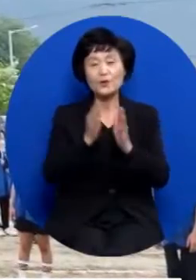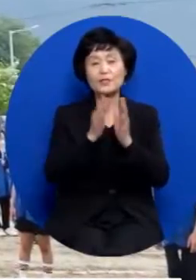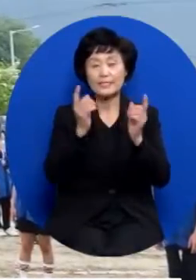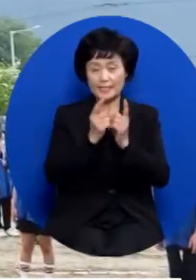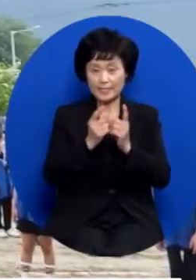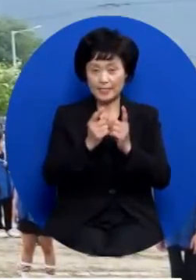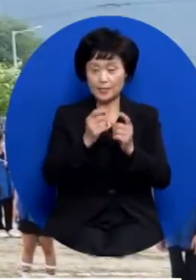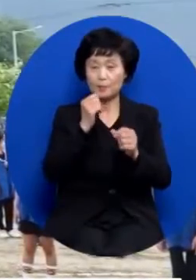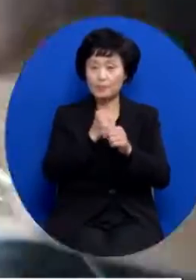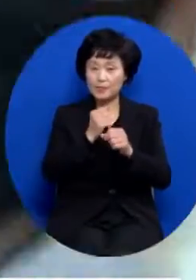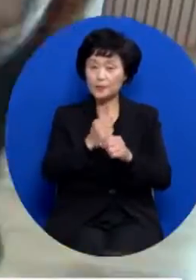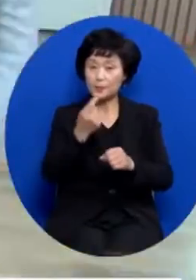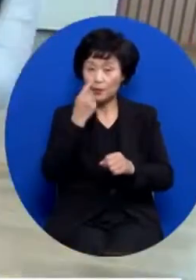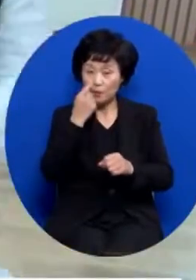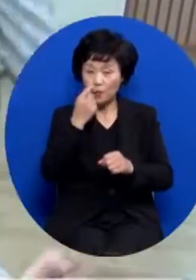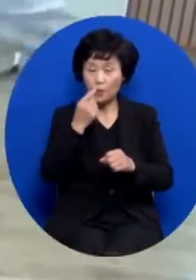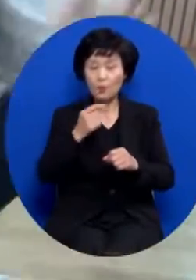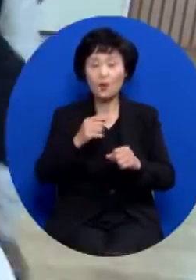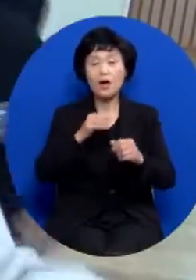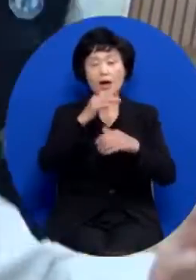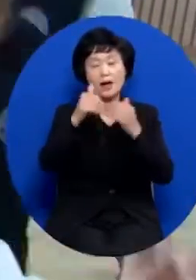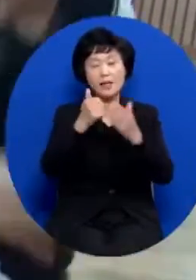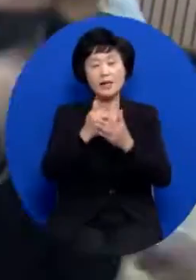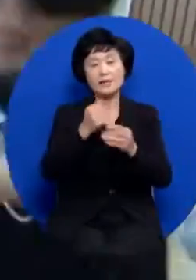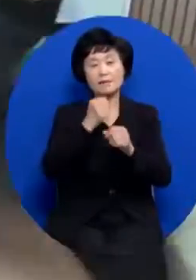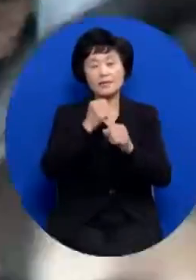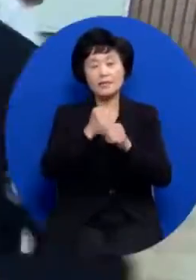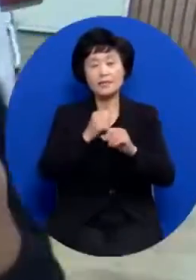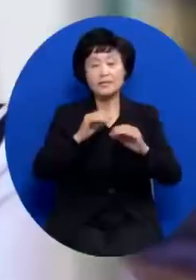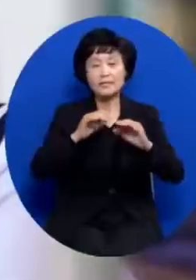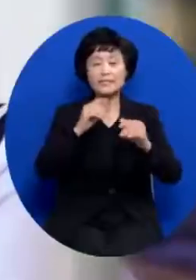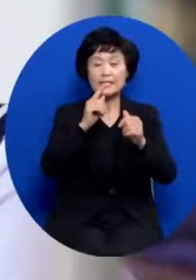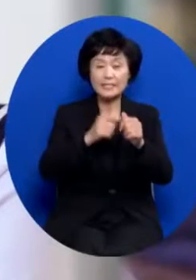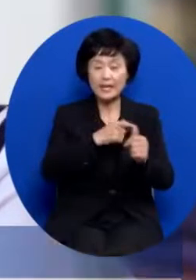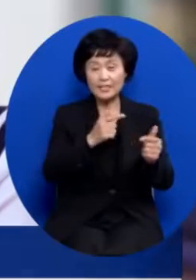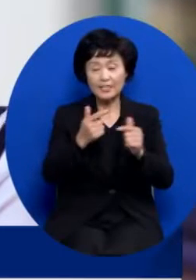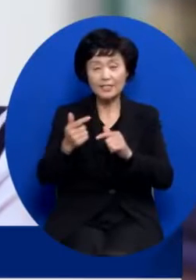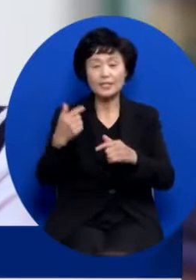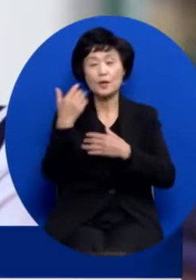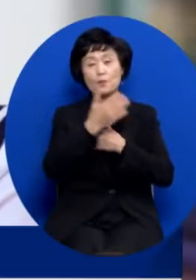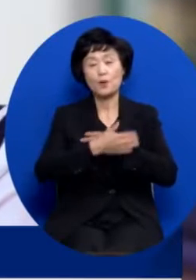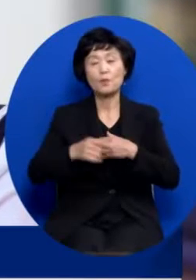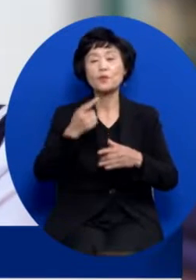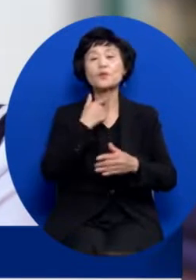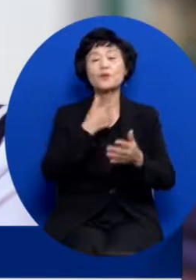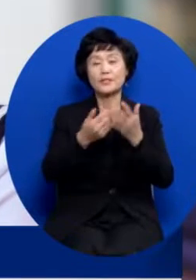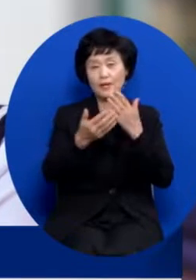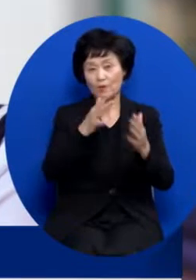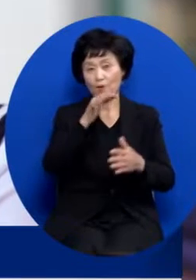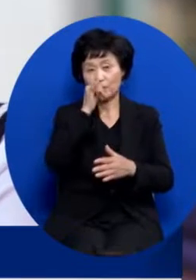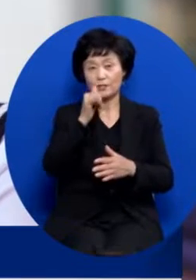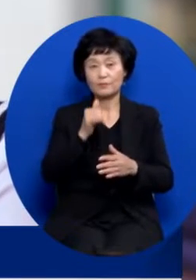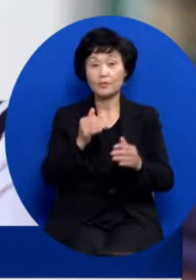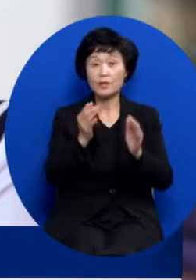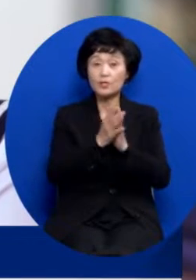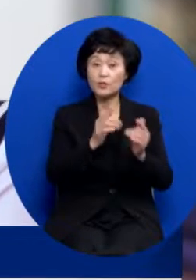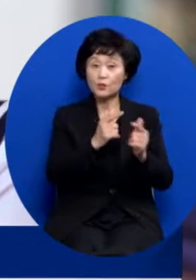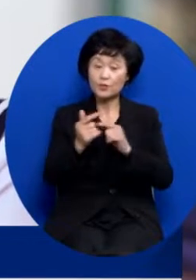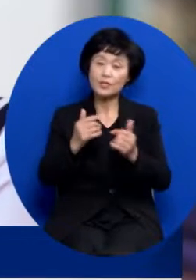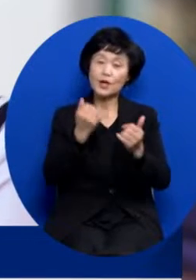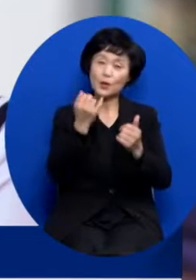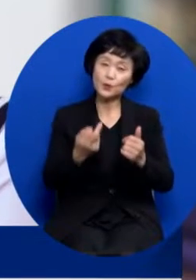만드신 세상과 자연을 온몸으로 체득하고 있습니다. 친구들이랑 동생들이랑 가족처럼 지낼 수 있어서